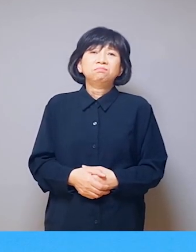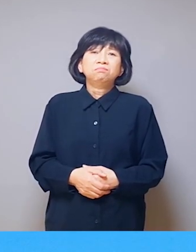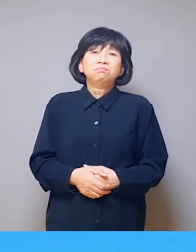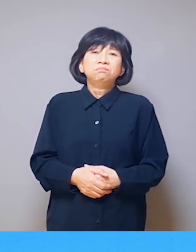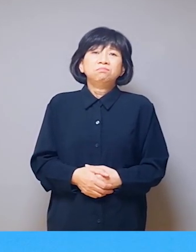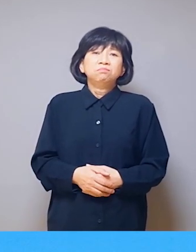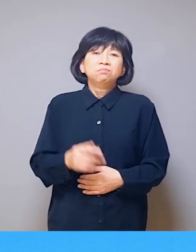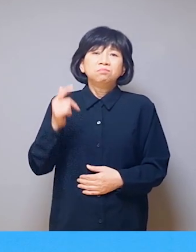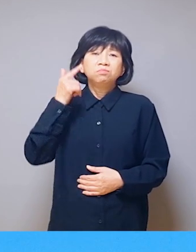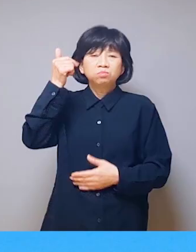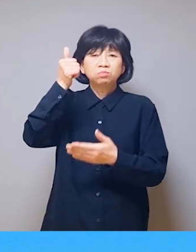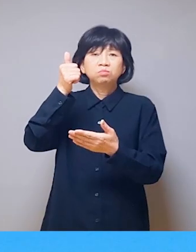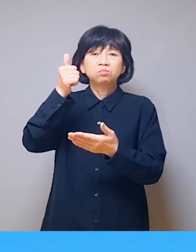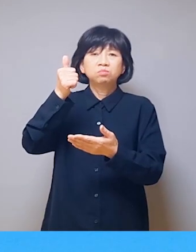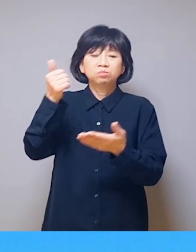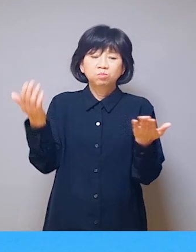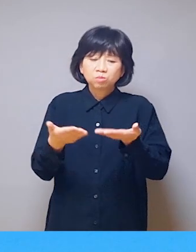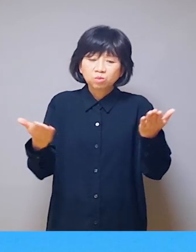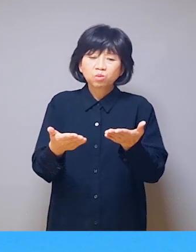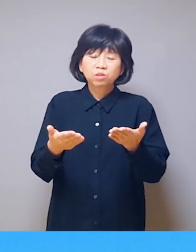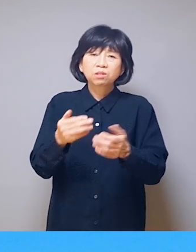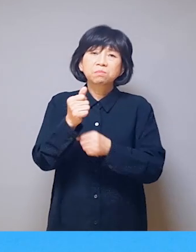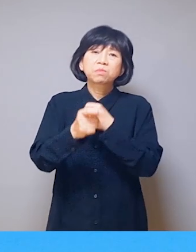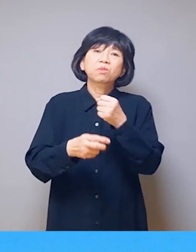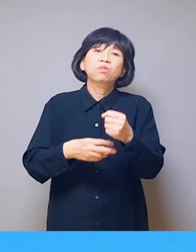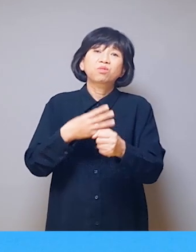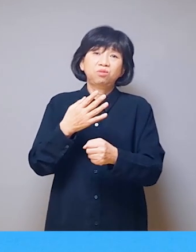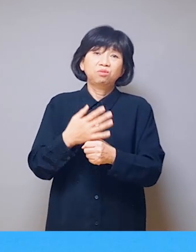제가 목회를 몇 년 했어요. 네.